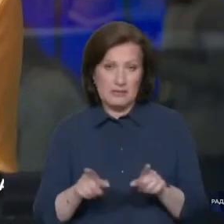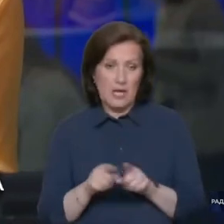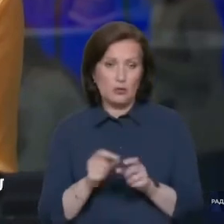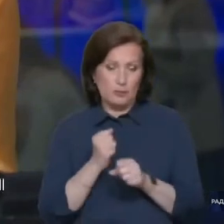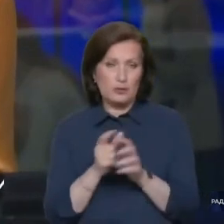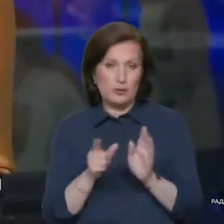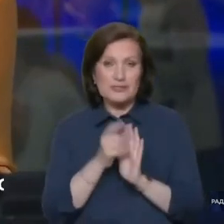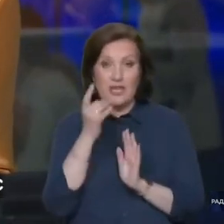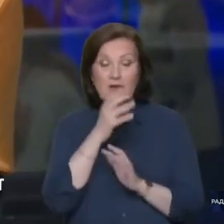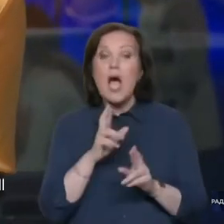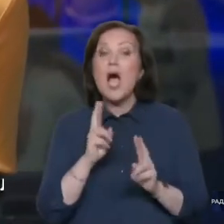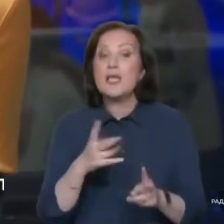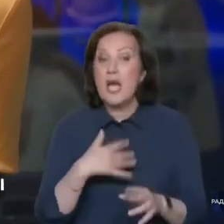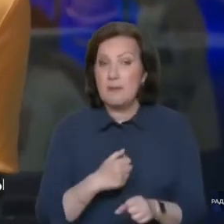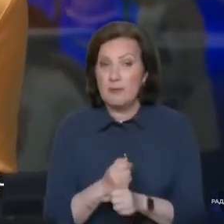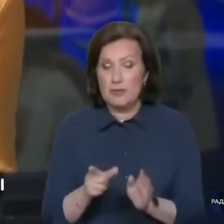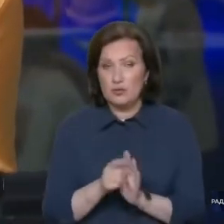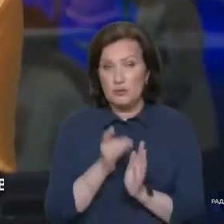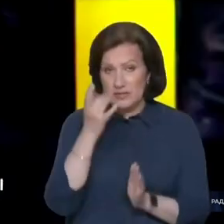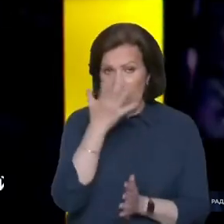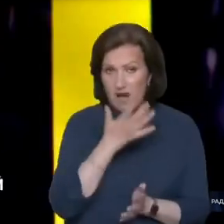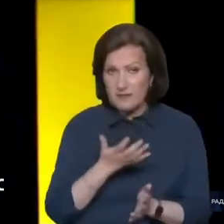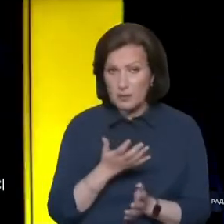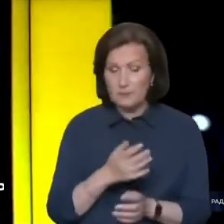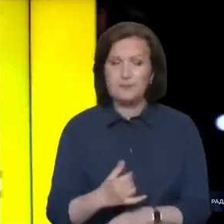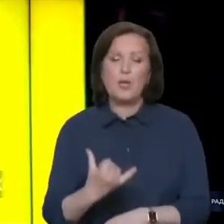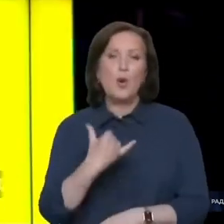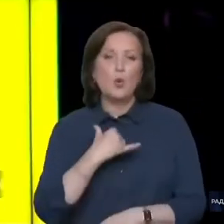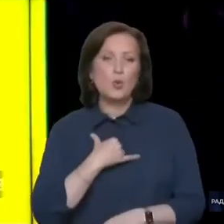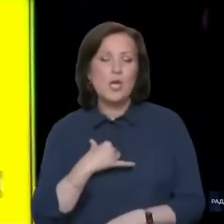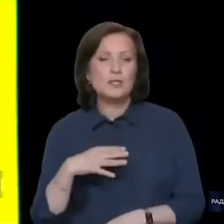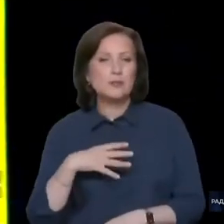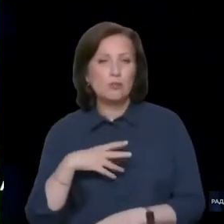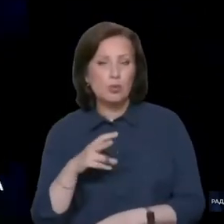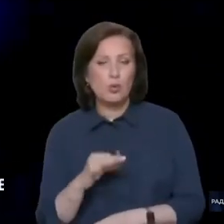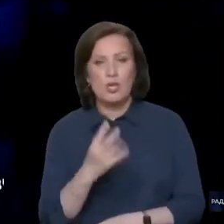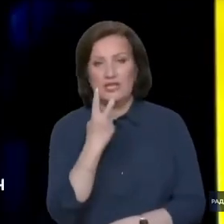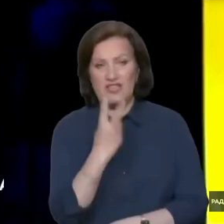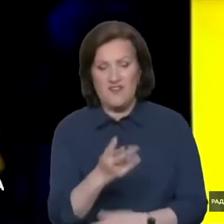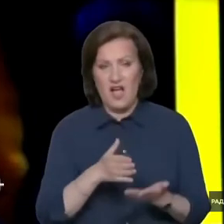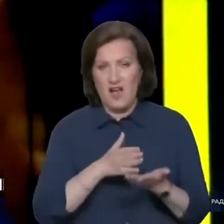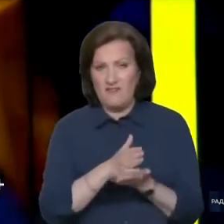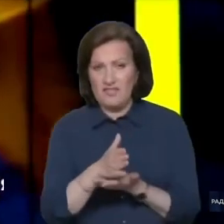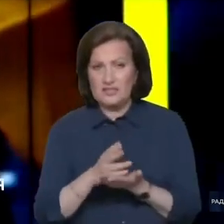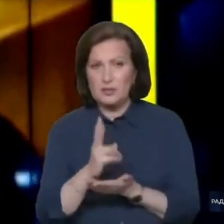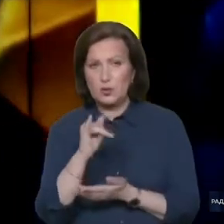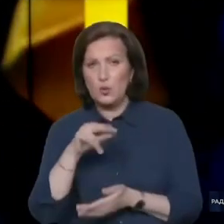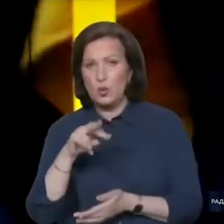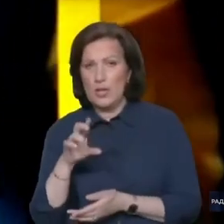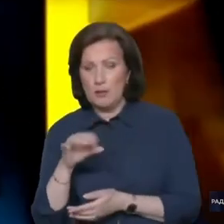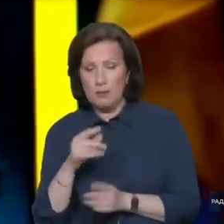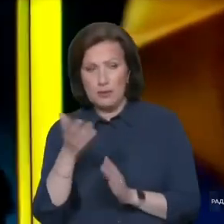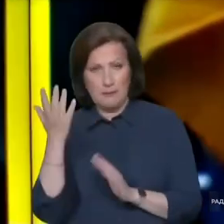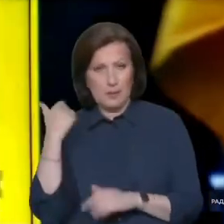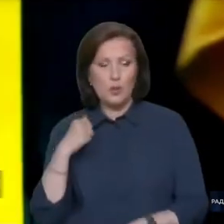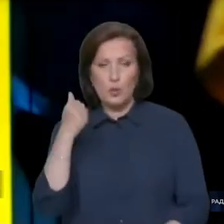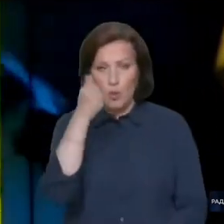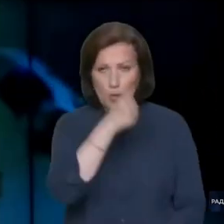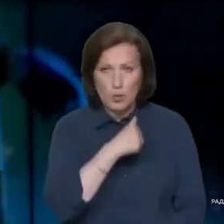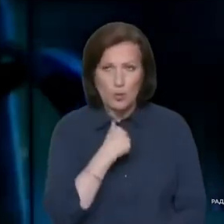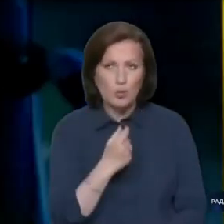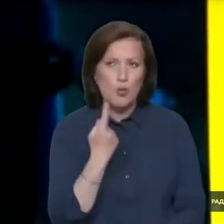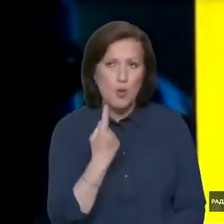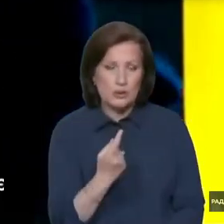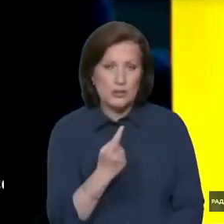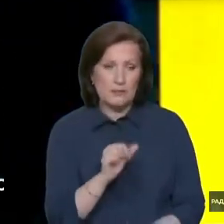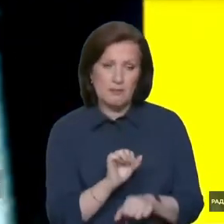Африкою. Як ми працюємо з Африкою? У нас було два візити Дмитра Кулеби минулого року.